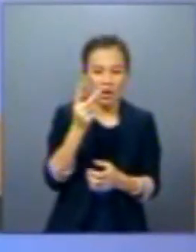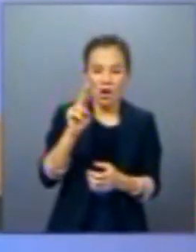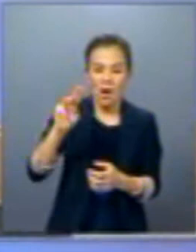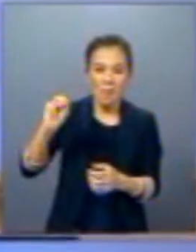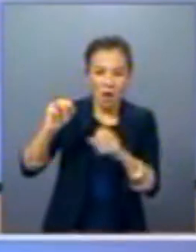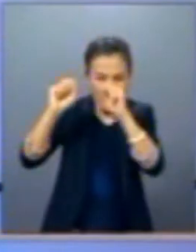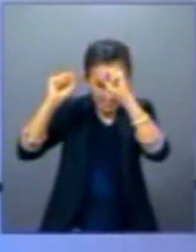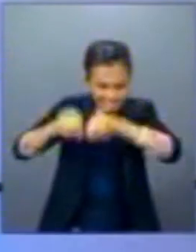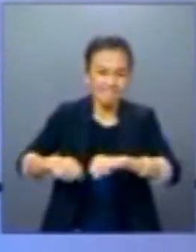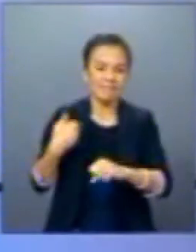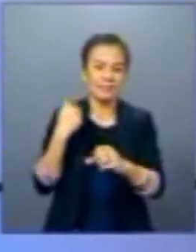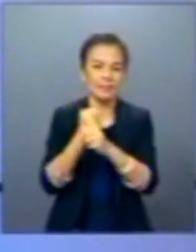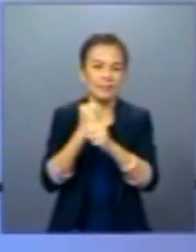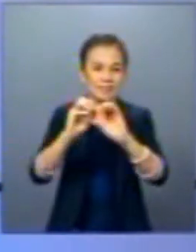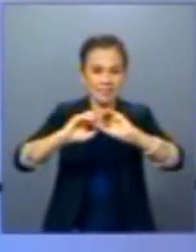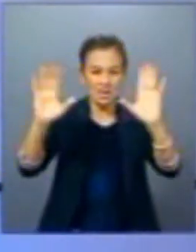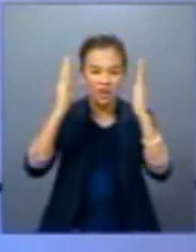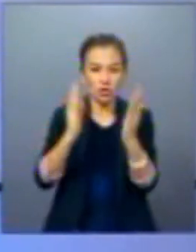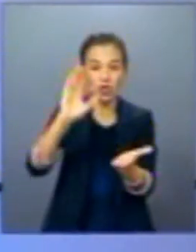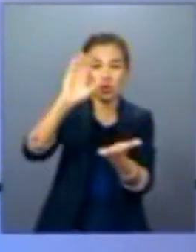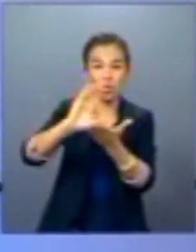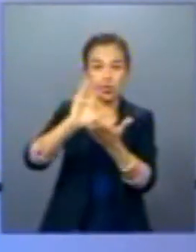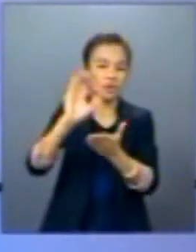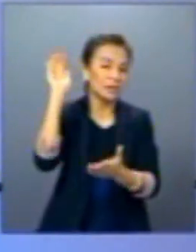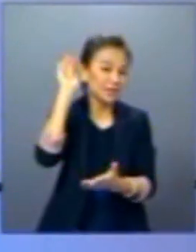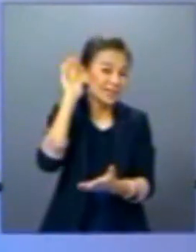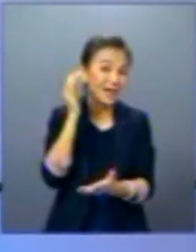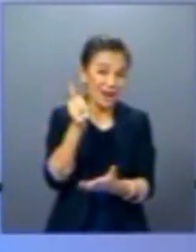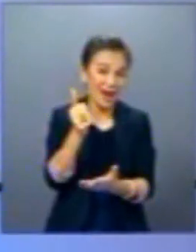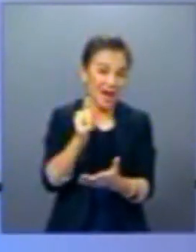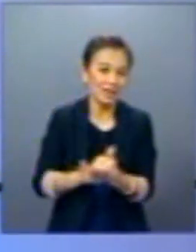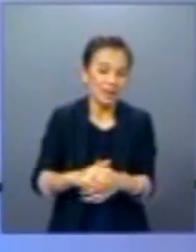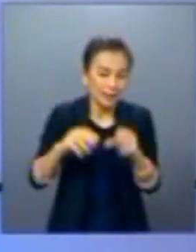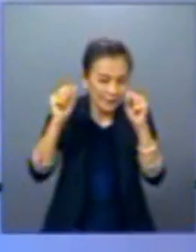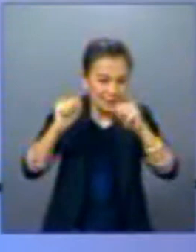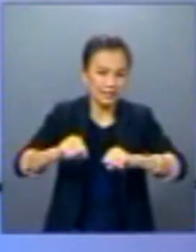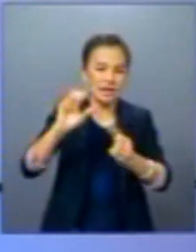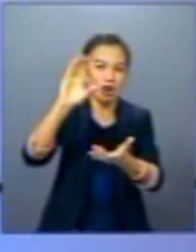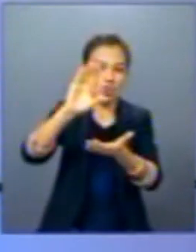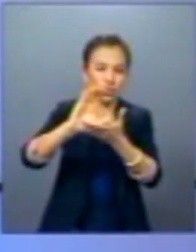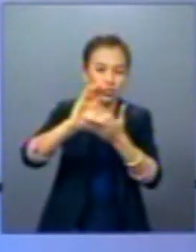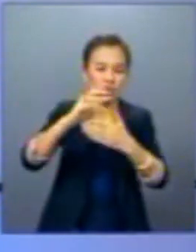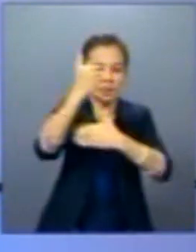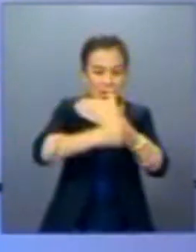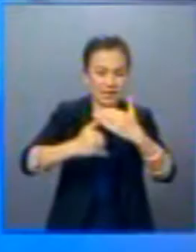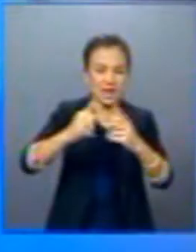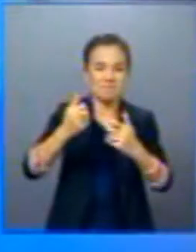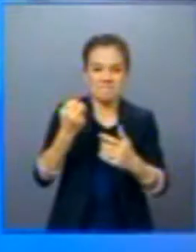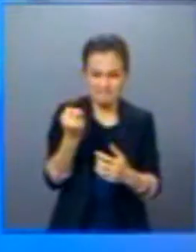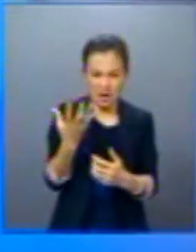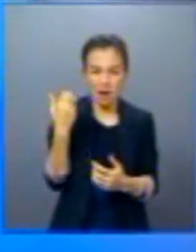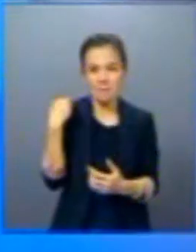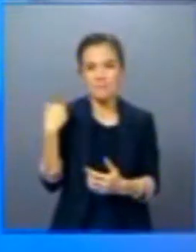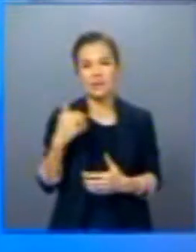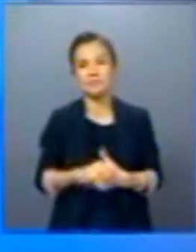ความชัดเจนแล้วก็จะช่วยทำให้นักลงทุนมีความเชื่อมั่นรวมไปถึงตัดสินใจลงทุนในประเทศมากขึ้นค่ะคุณ